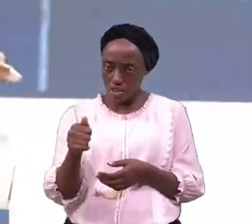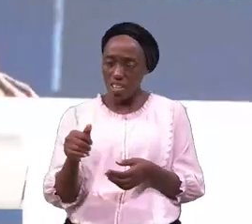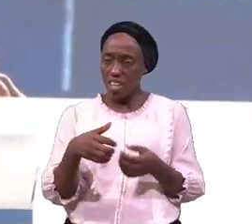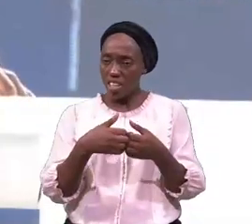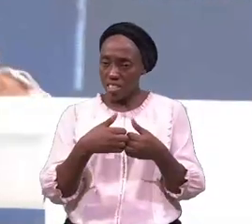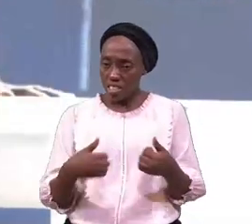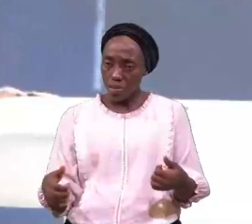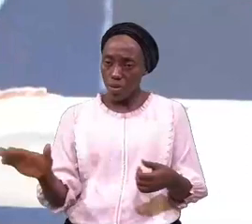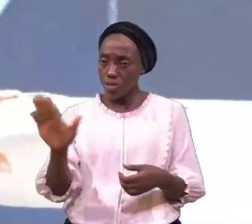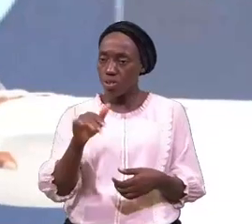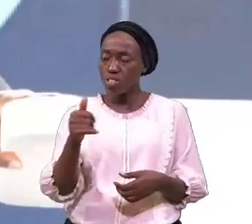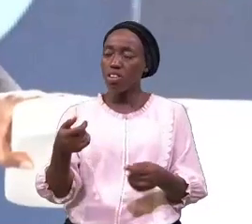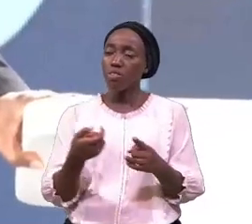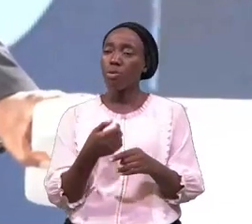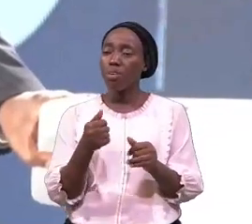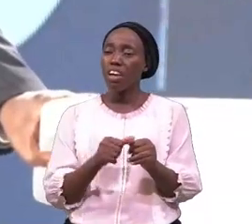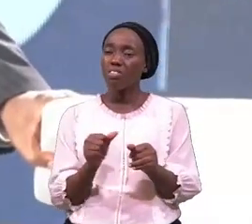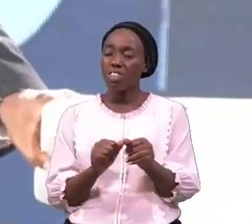Séparez-vous de toute espèce de mal.